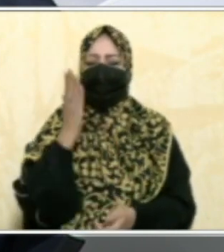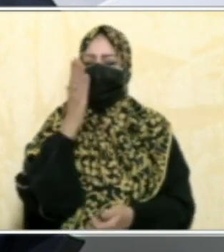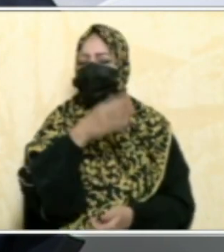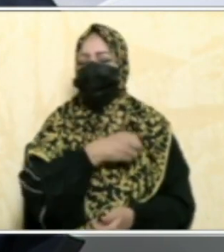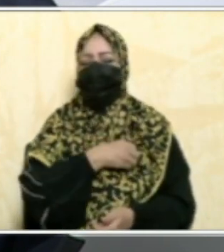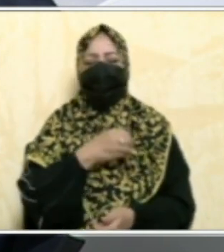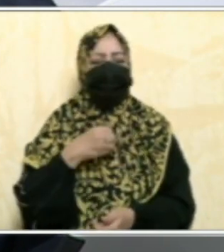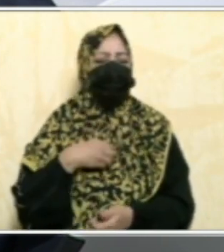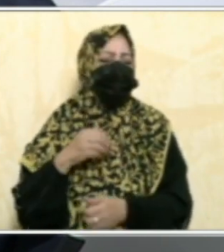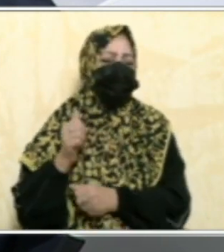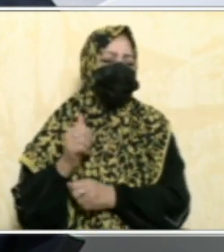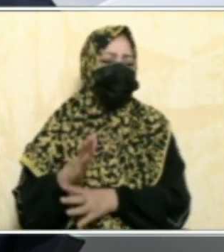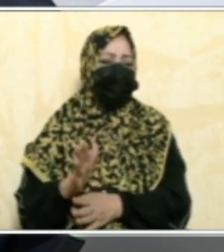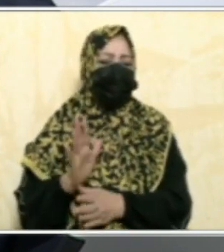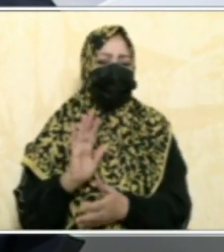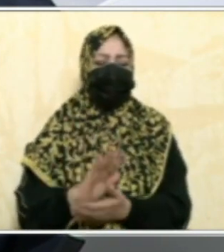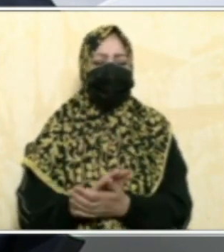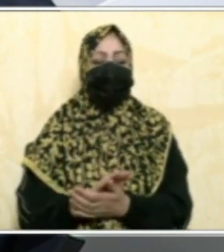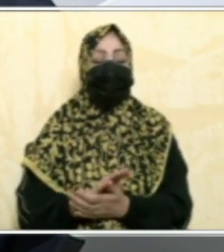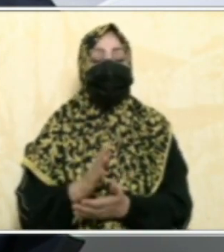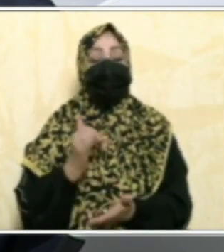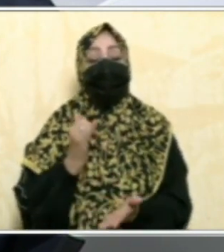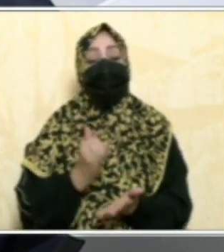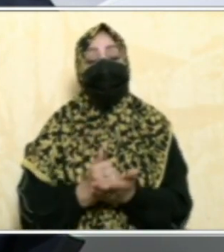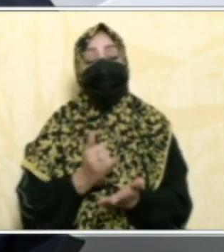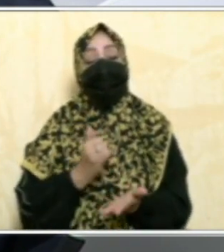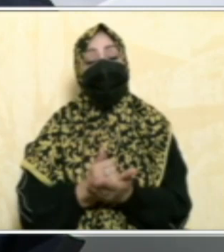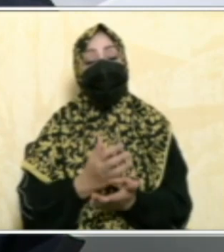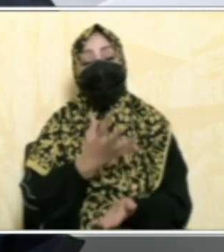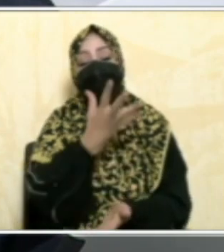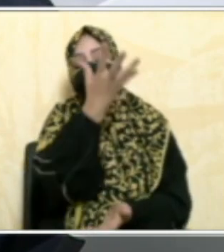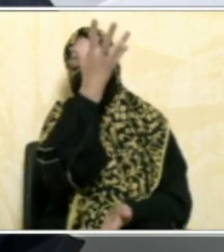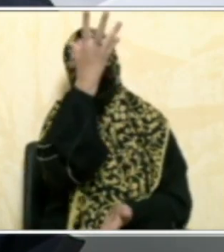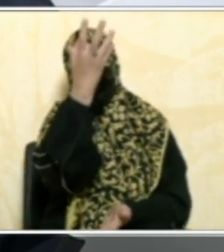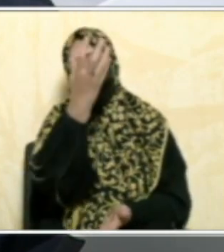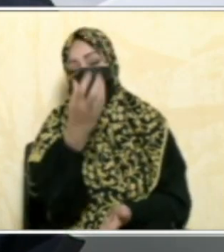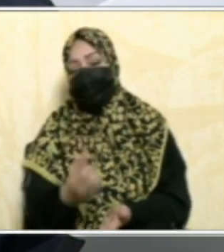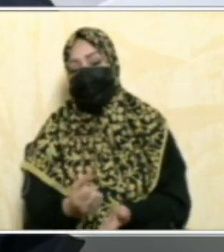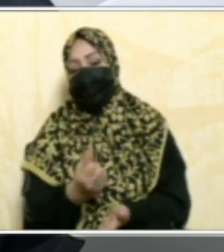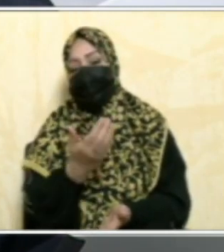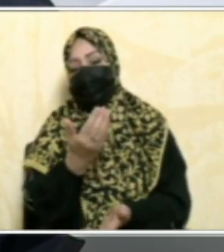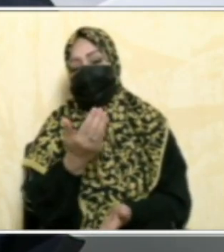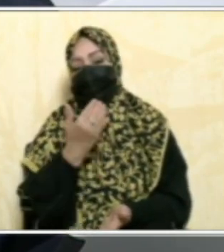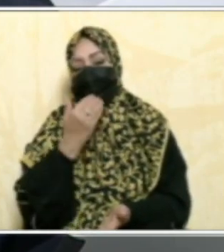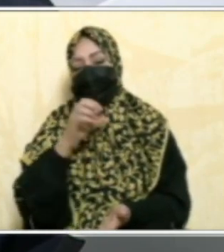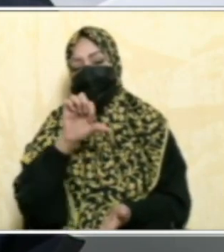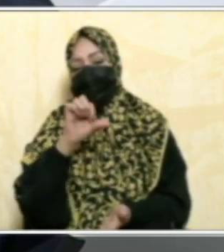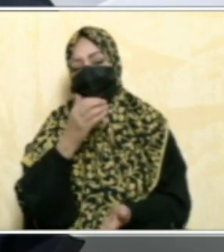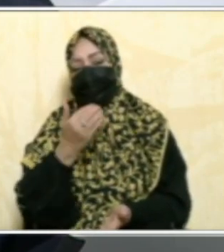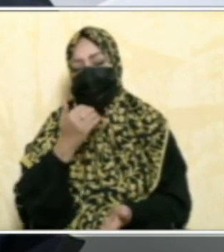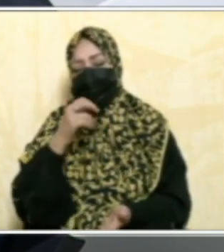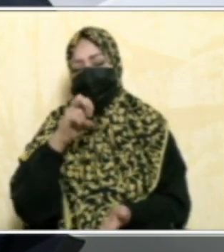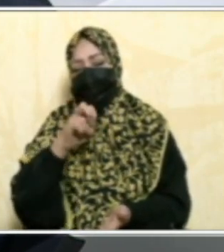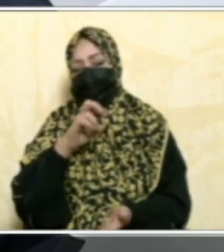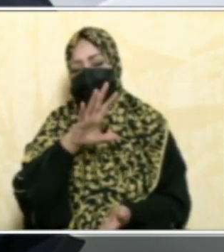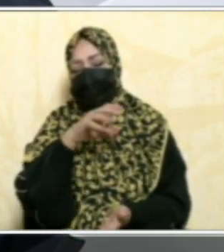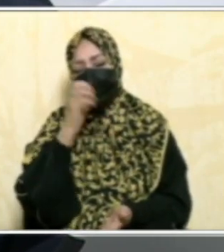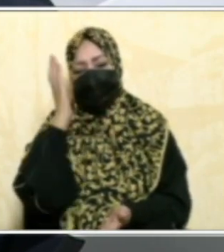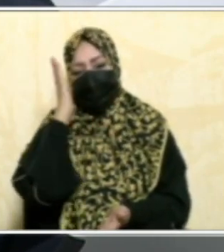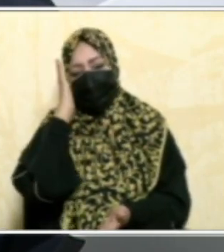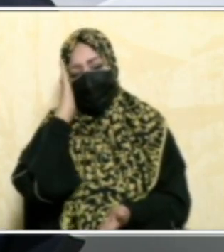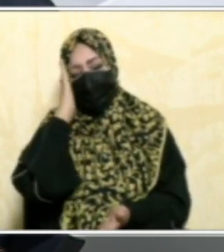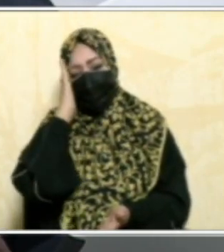عليك أن ترجعي إلى بيتك يعني قبل أذان العشاء بحيث أن تكوني داخل البيت لما يؤذن عليك